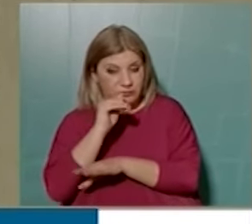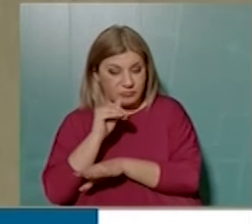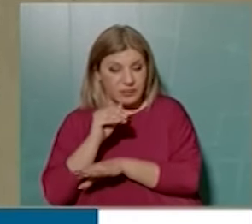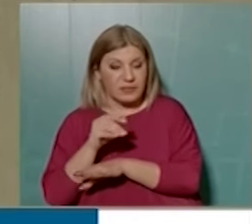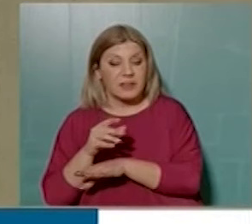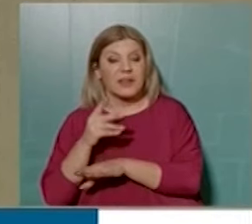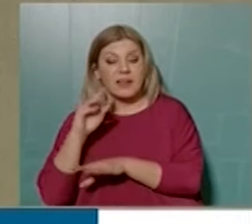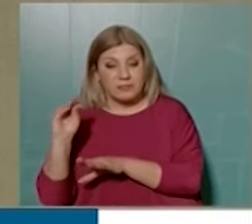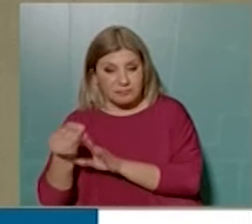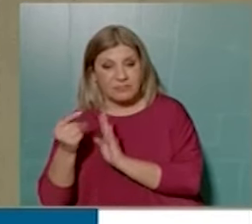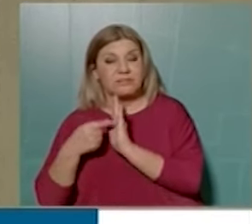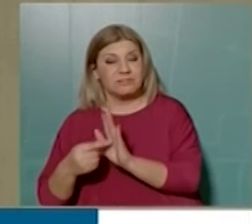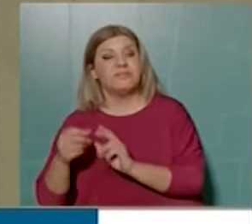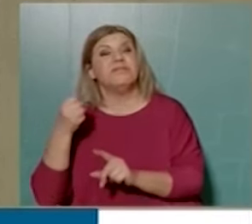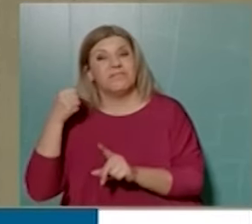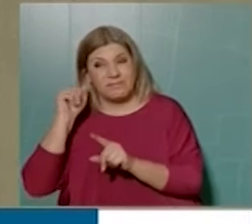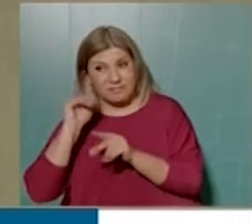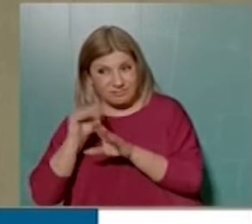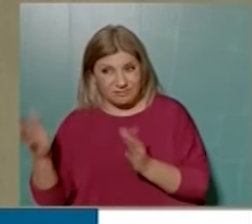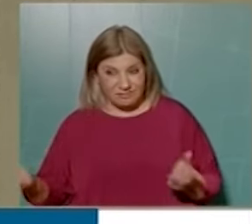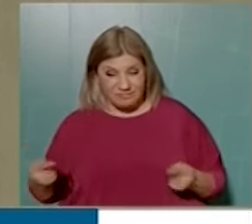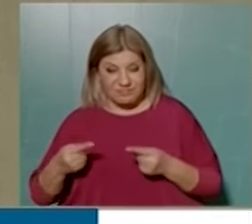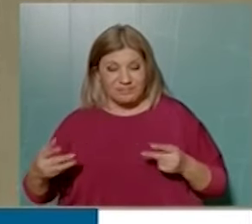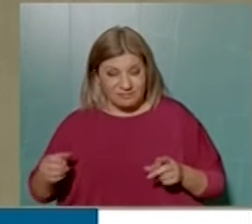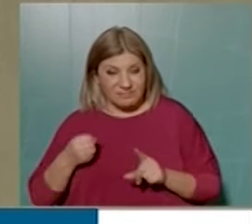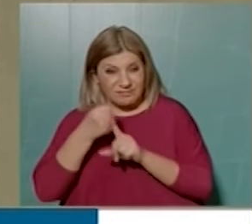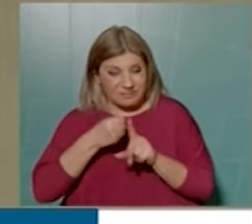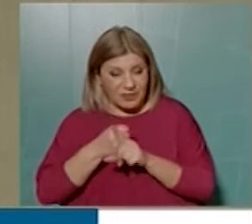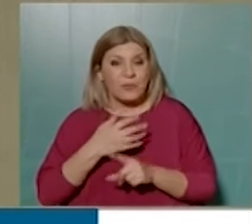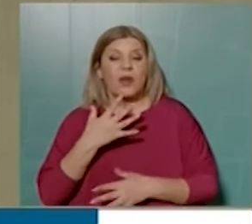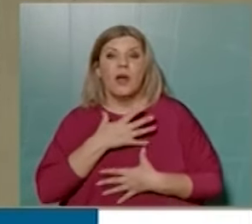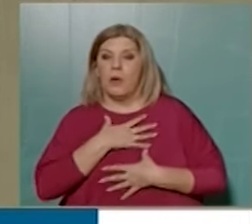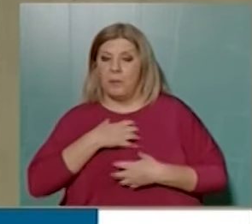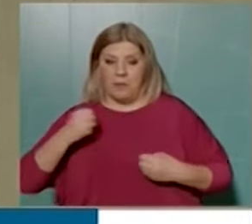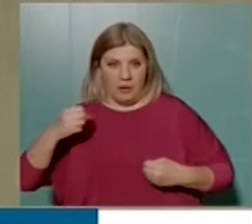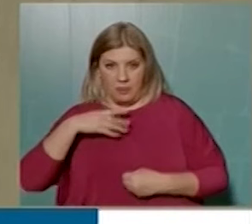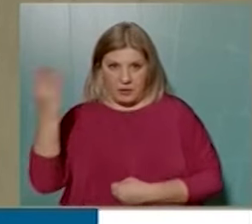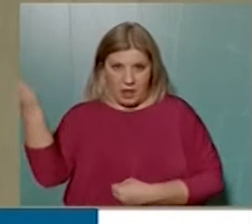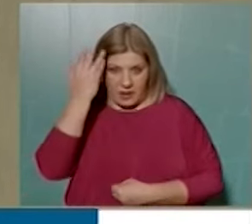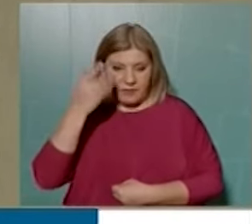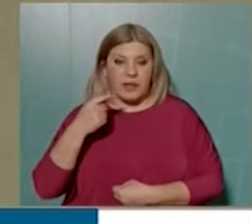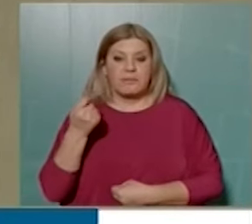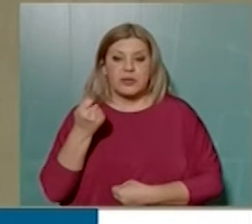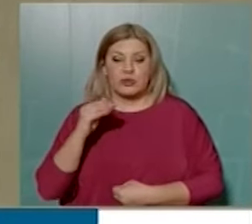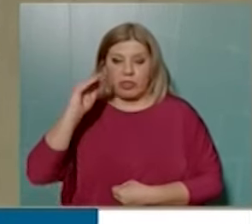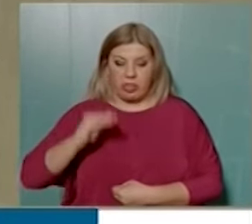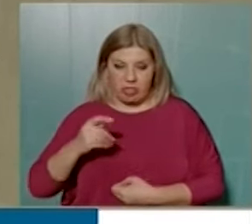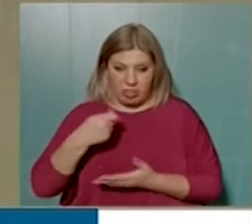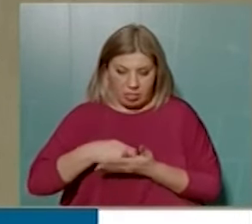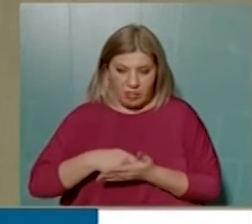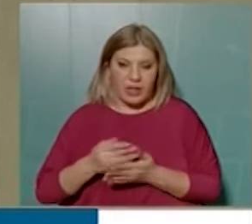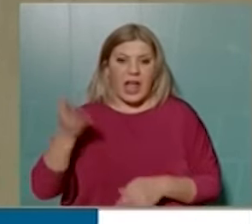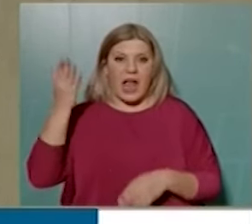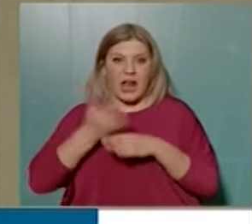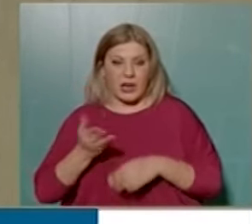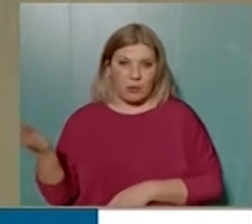αποκαλύψετε και να κινητοποιήσετε το λαό της θεσσαλονίκης που στενάζει από την ακρίβεια από τους καθηλωμένους μισθούς την εκτόξευση των ενοικίων